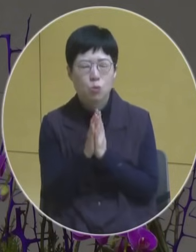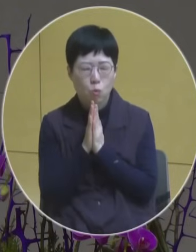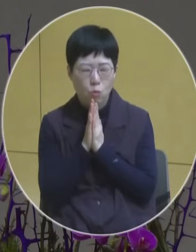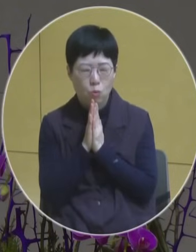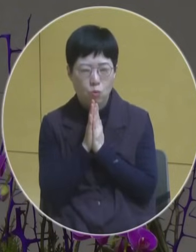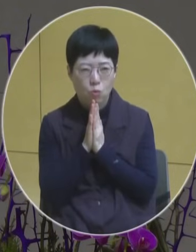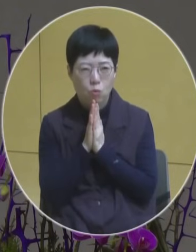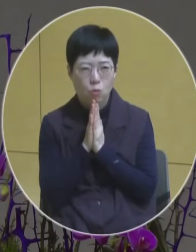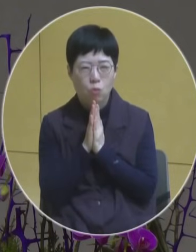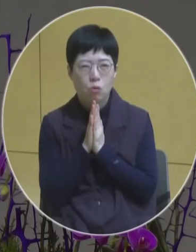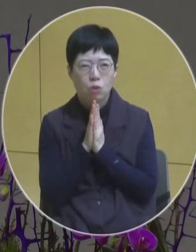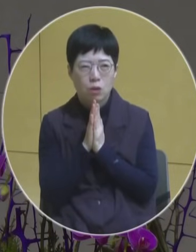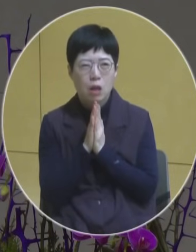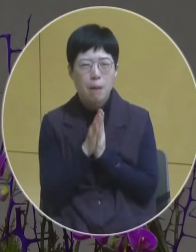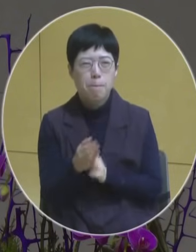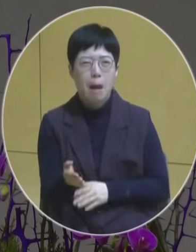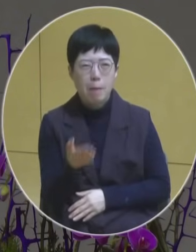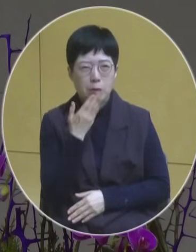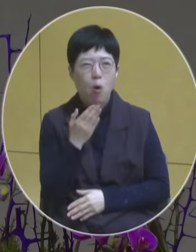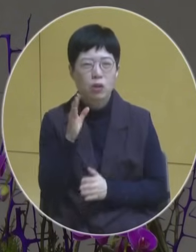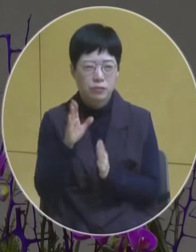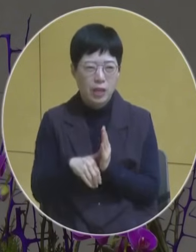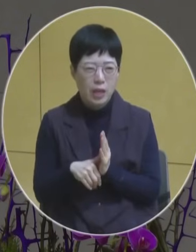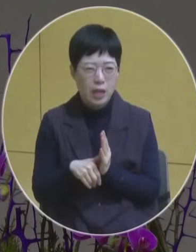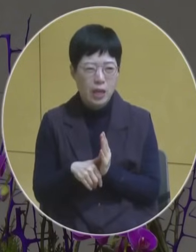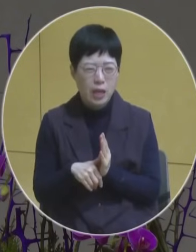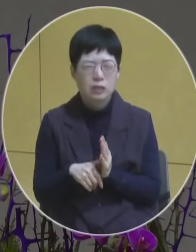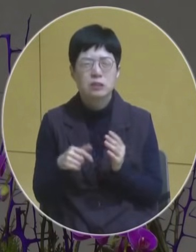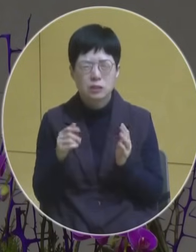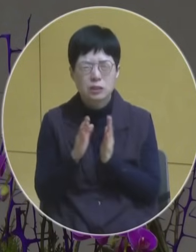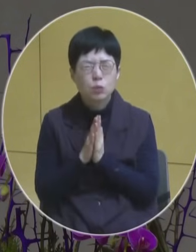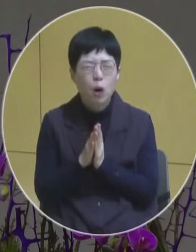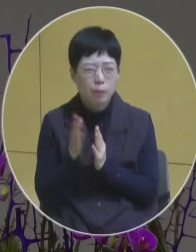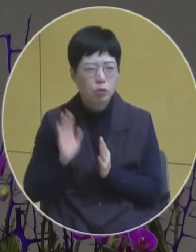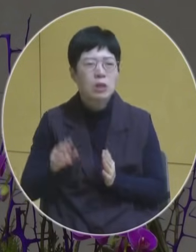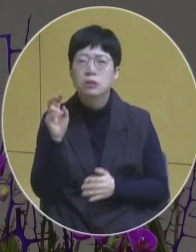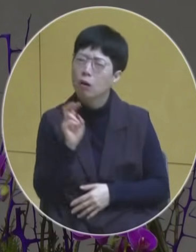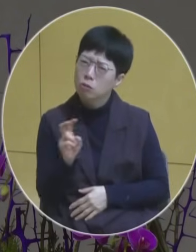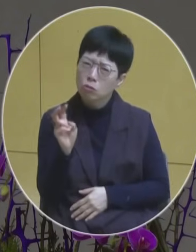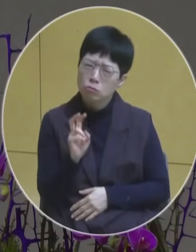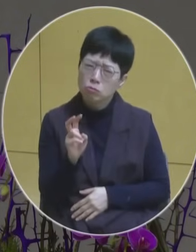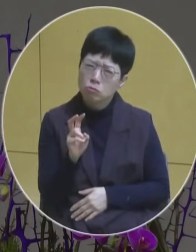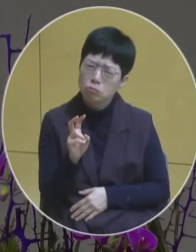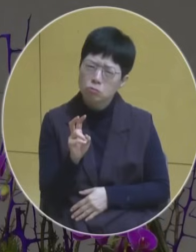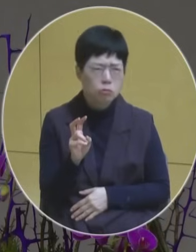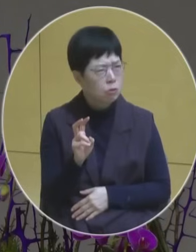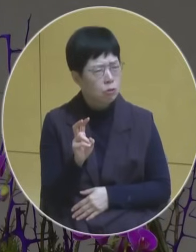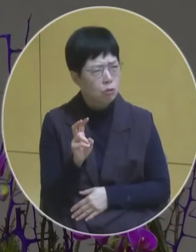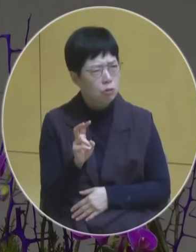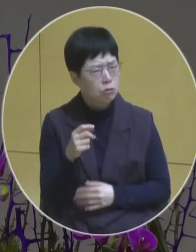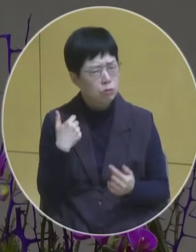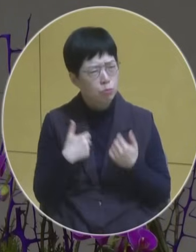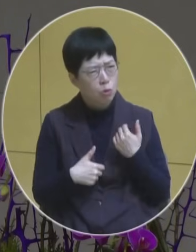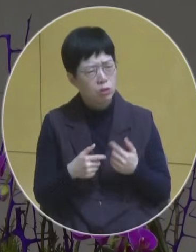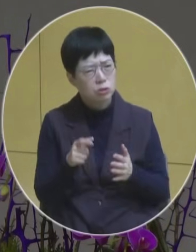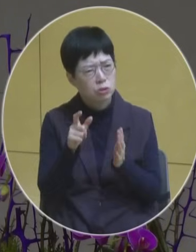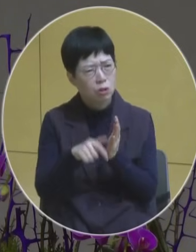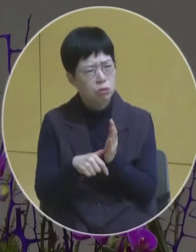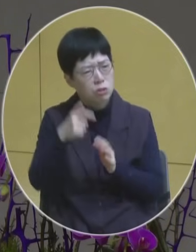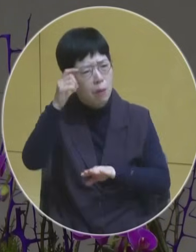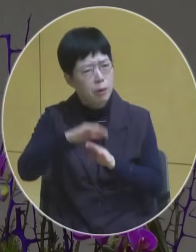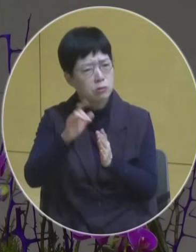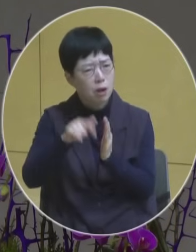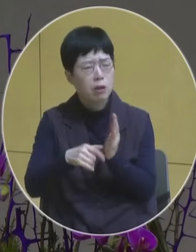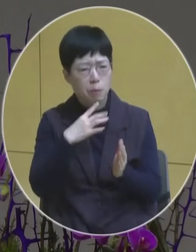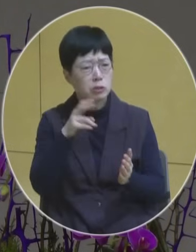기도는 하다못해 밥을 먹을 때라도 기도는 하는데 찬양은 일주일 동안 할 수 있는 시간이 예배